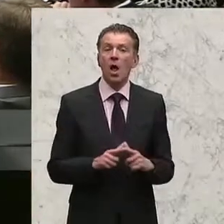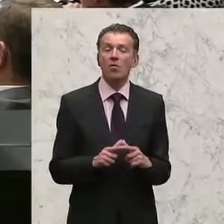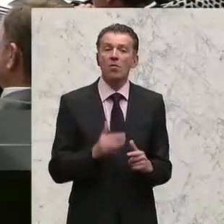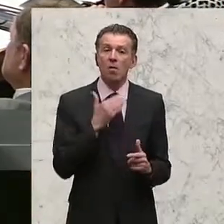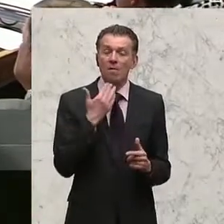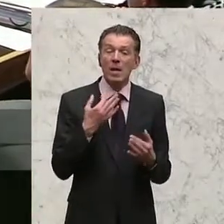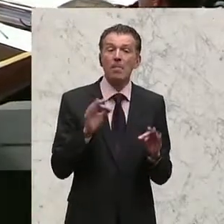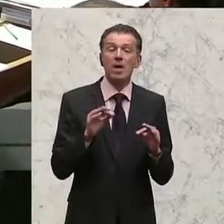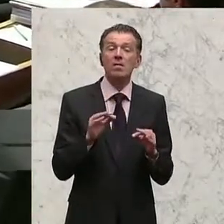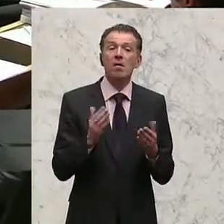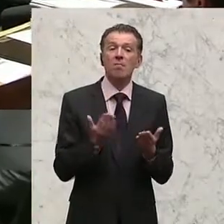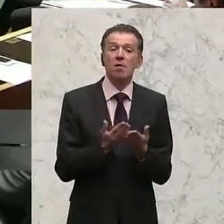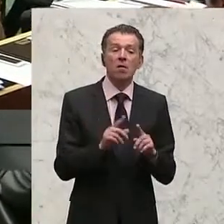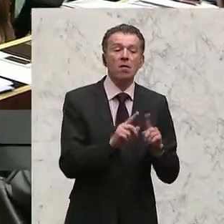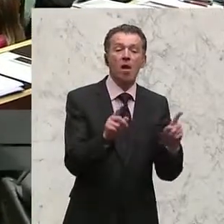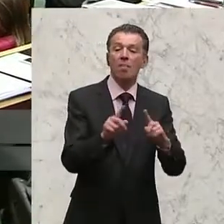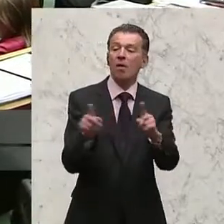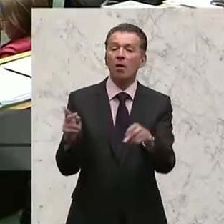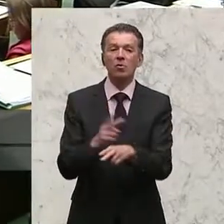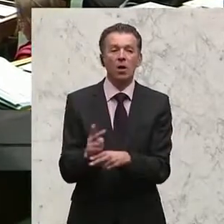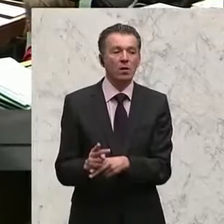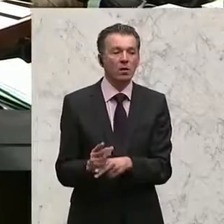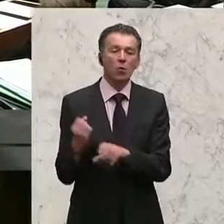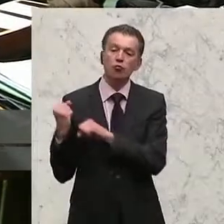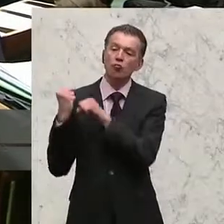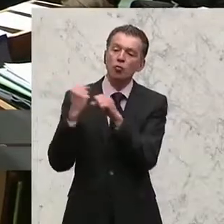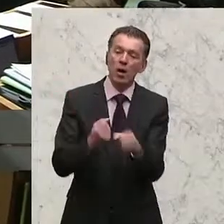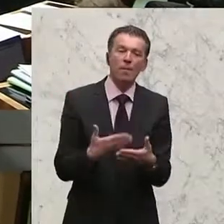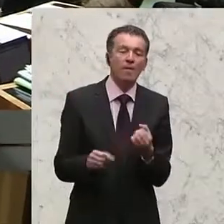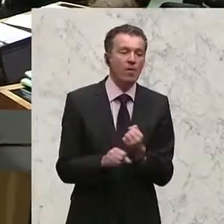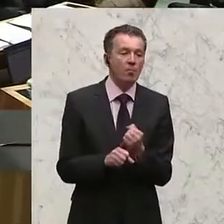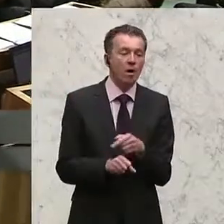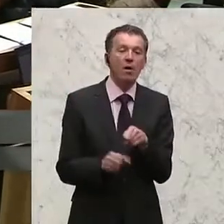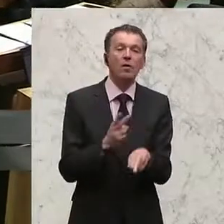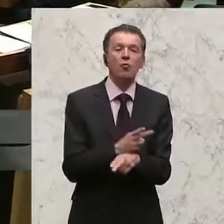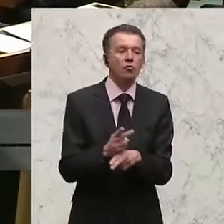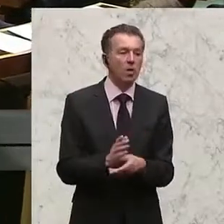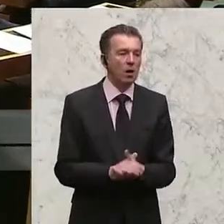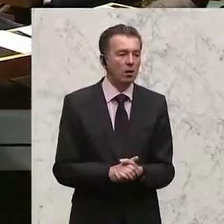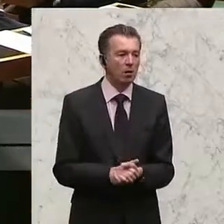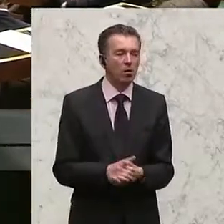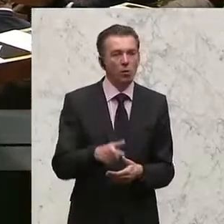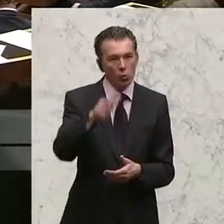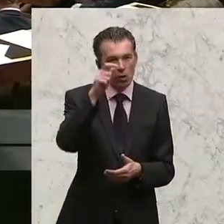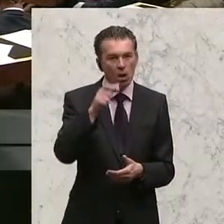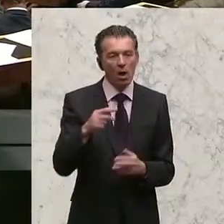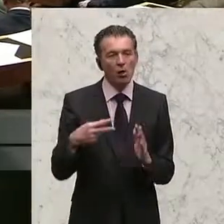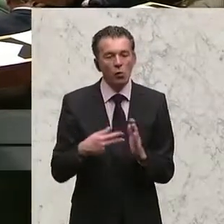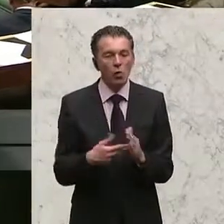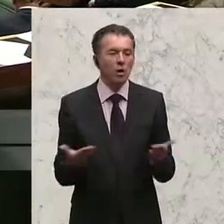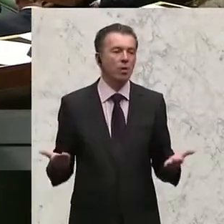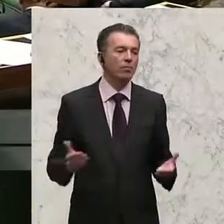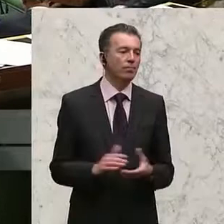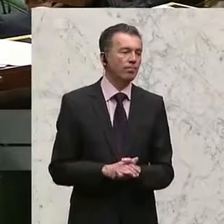höher als in diesen anderen Staaten. Und Schlepper verteilen in diesen Staaten, Türkei, Syrien, wo